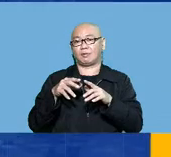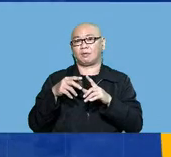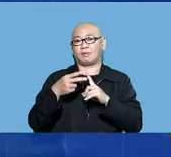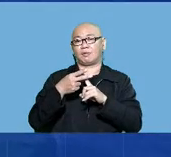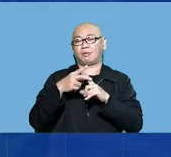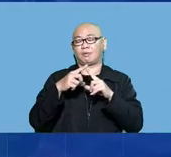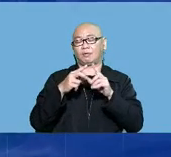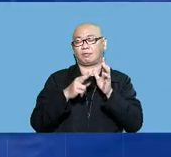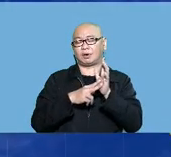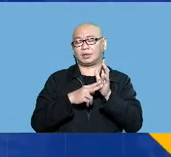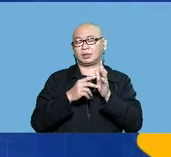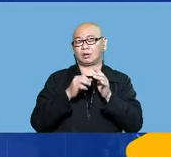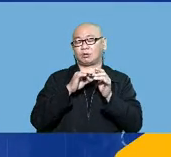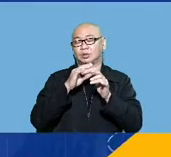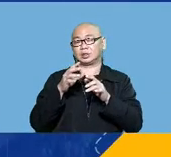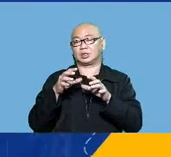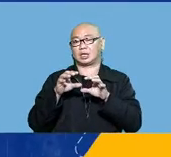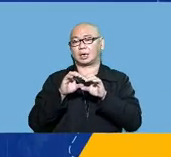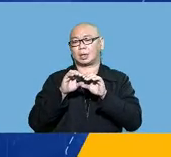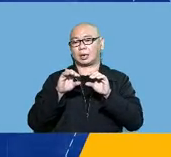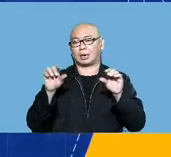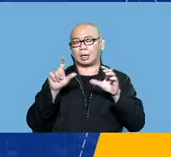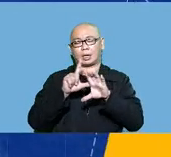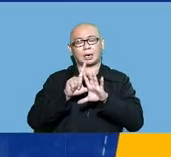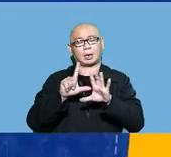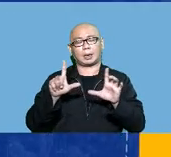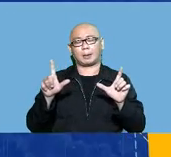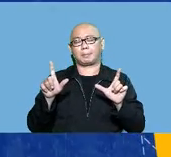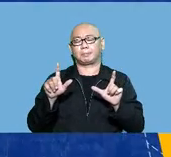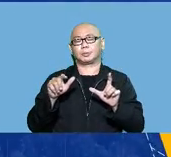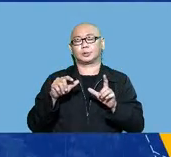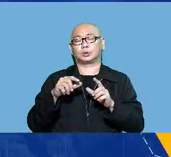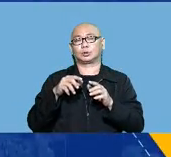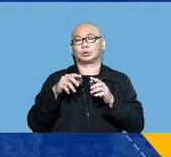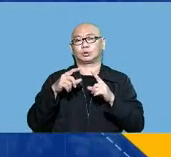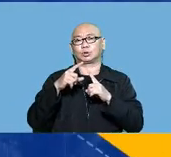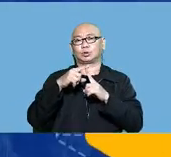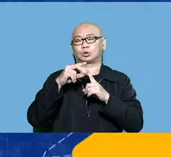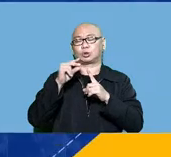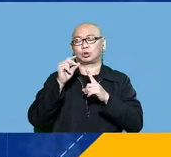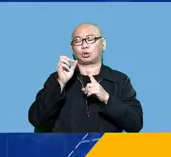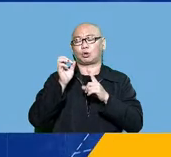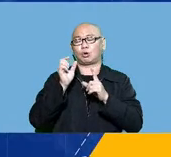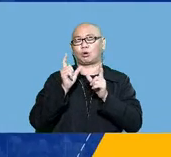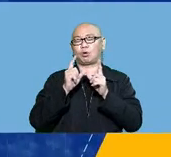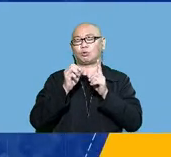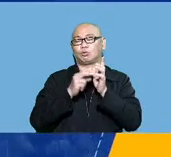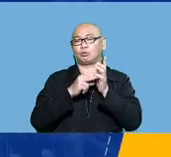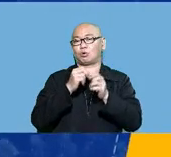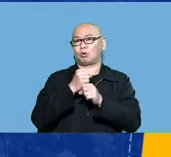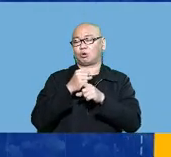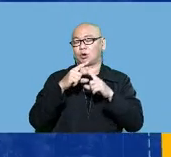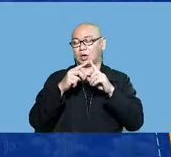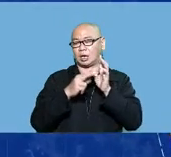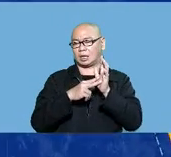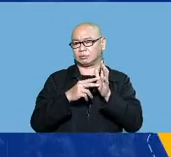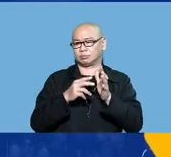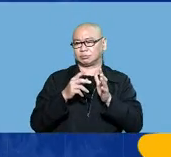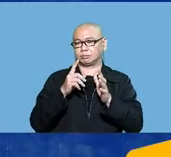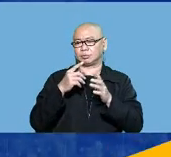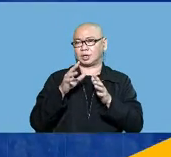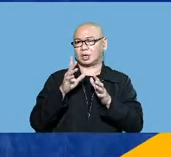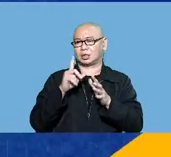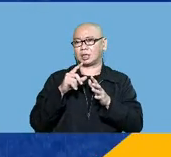offsetnya dilengkapi dengan terowongan. Sehingga pemasokan apa oksigen itu tidak hanya